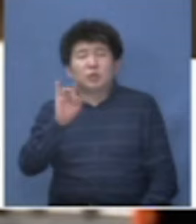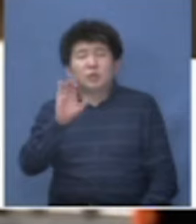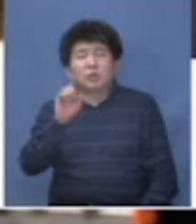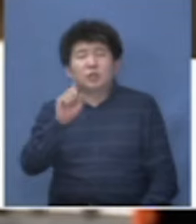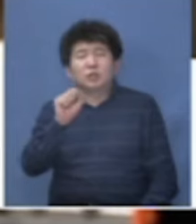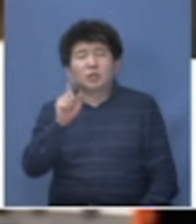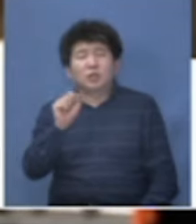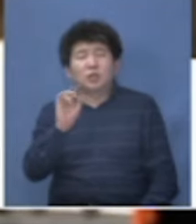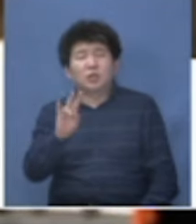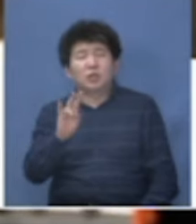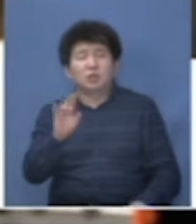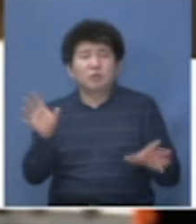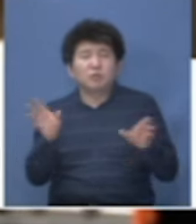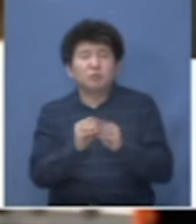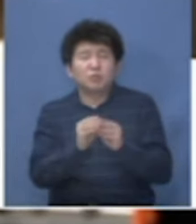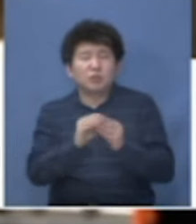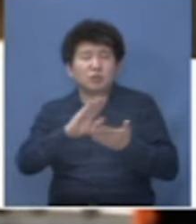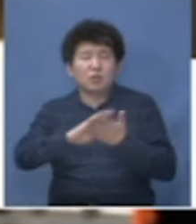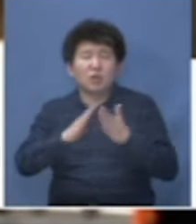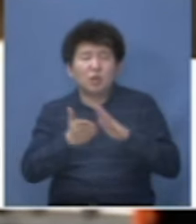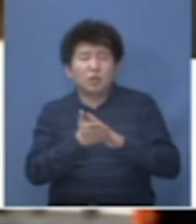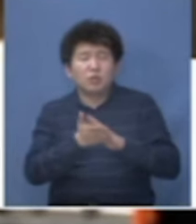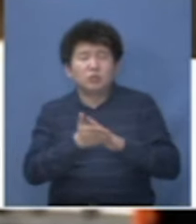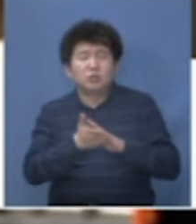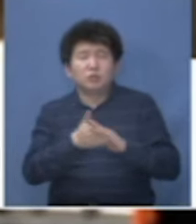осындай іс бастайық деген ойға келдік.